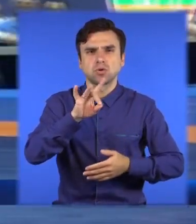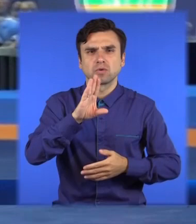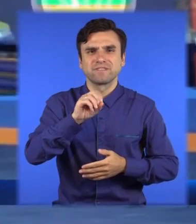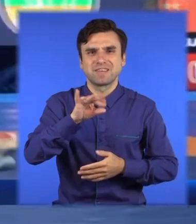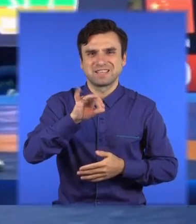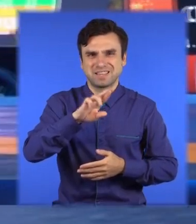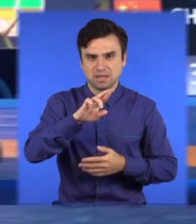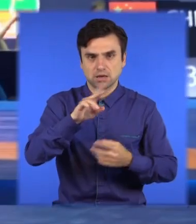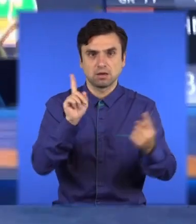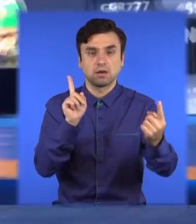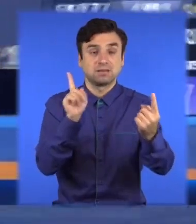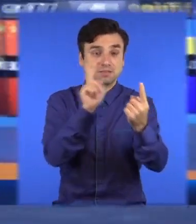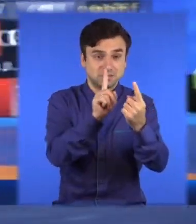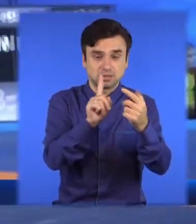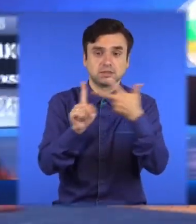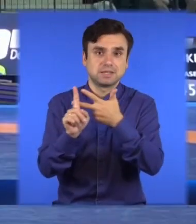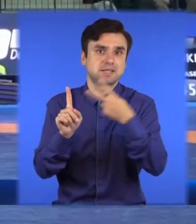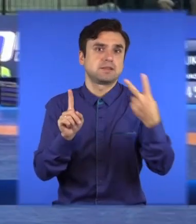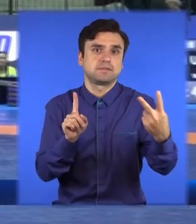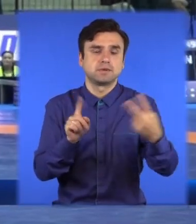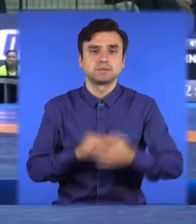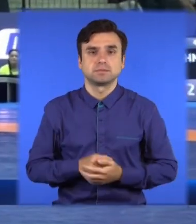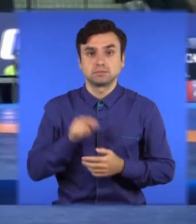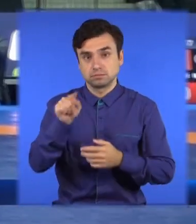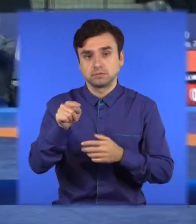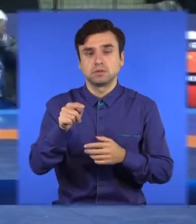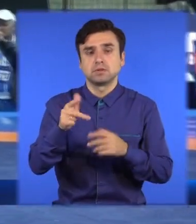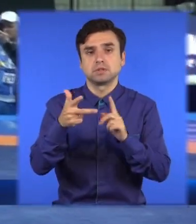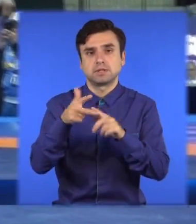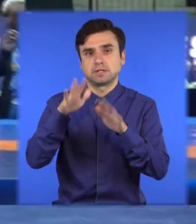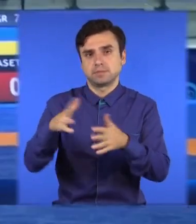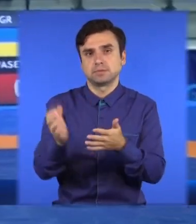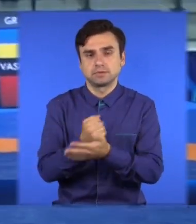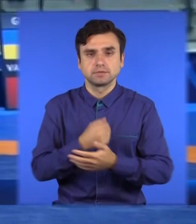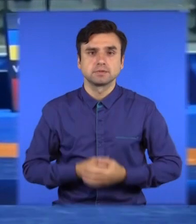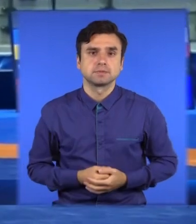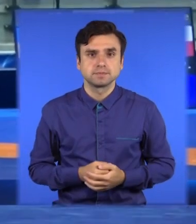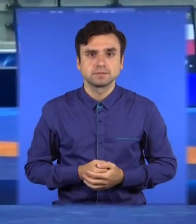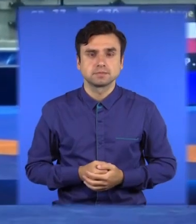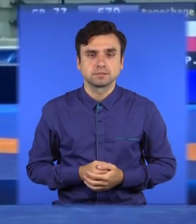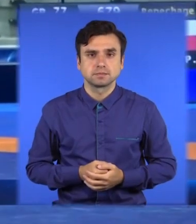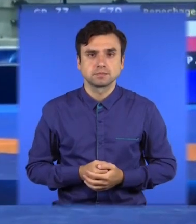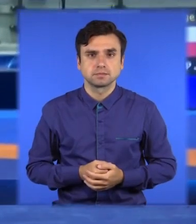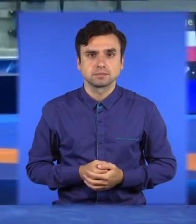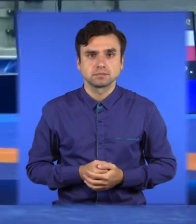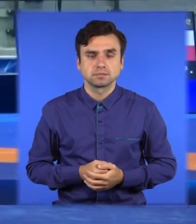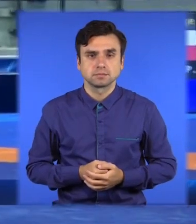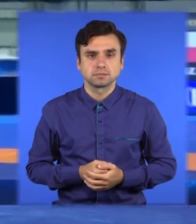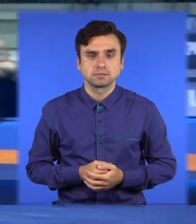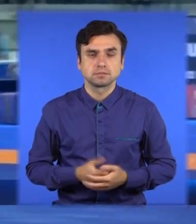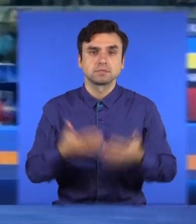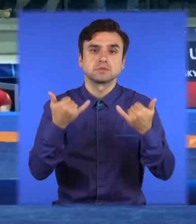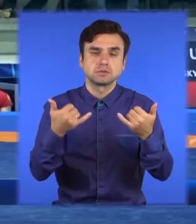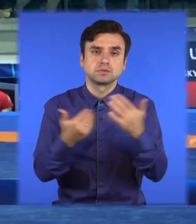турнірі з греко-римської боротьби у ваговій категорії 77 кілограмів. Наш земляк здолав двох суперників – представників Чехії та